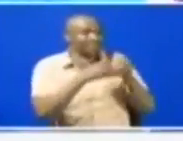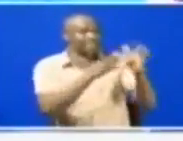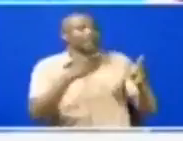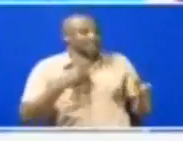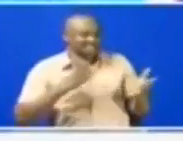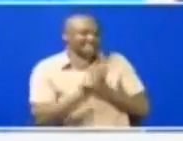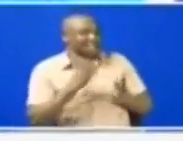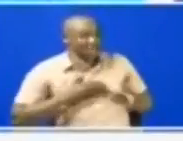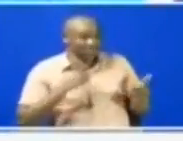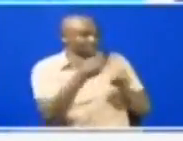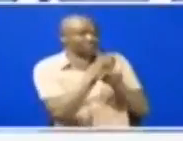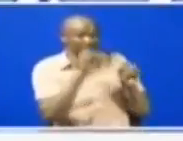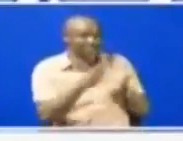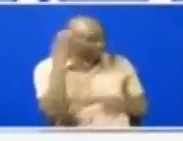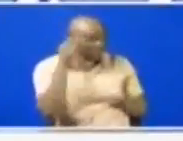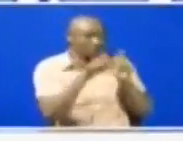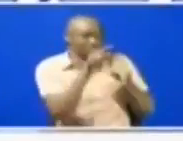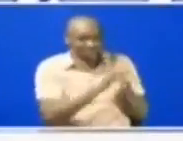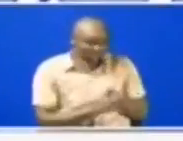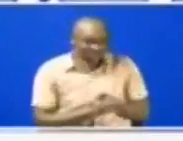haki zenu ipaswavyo. Yeah.